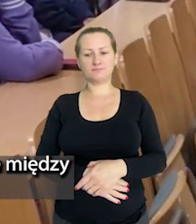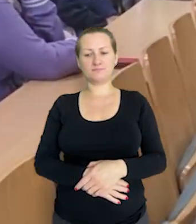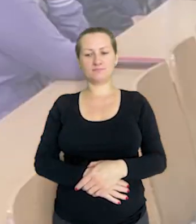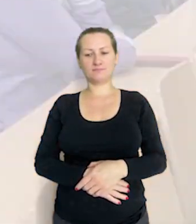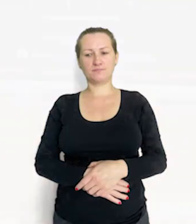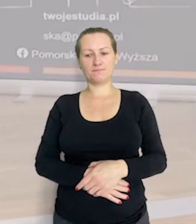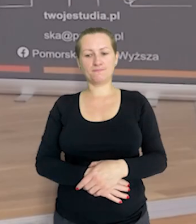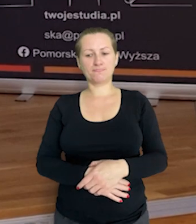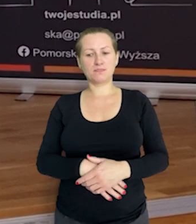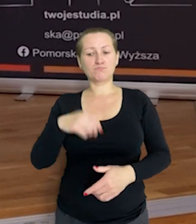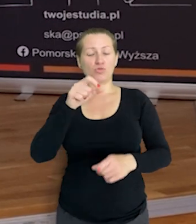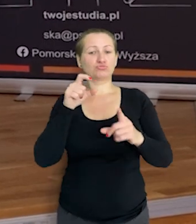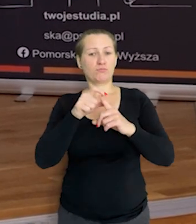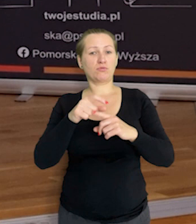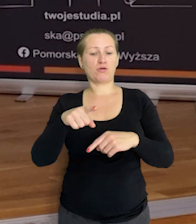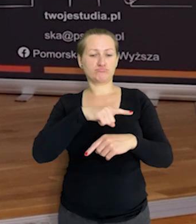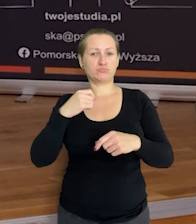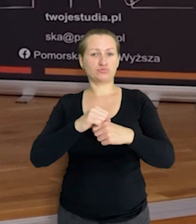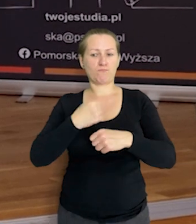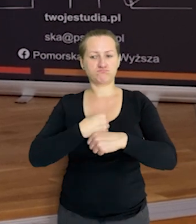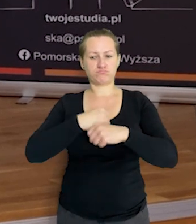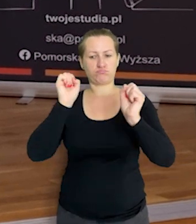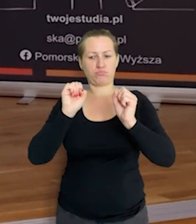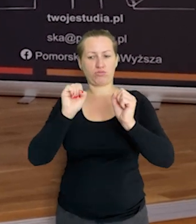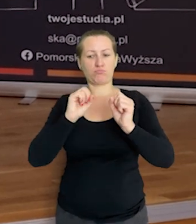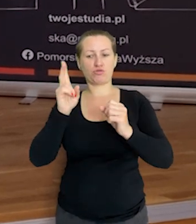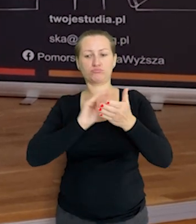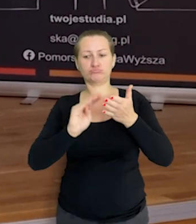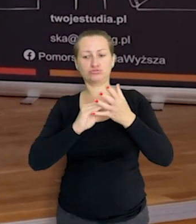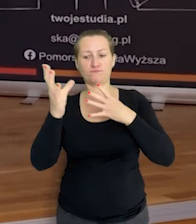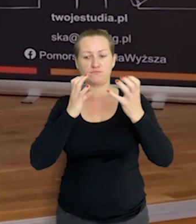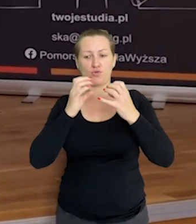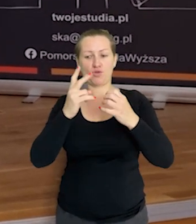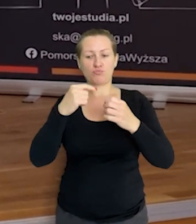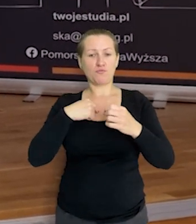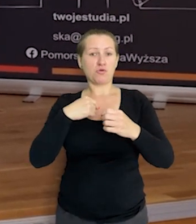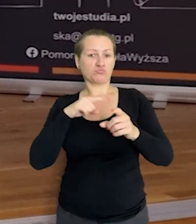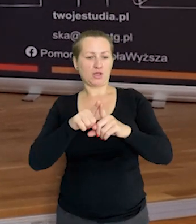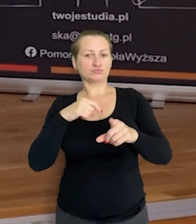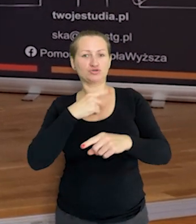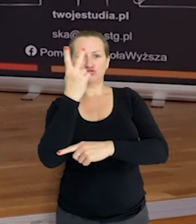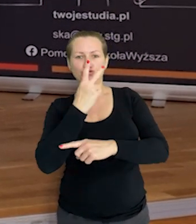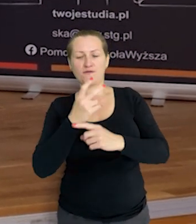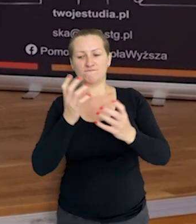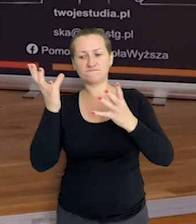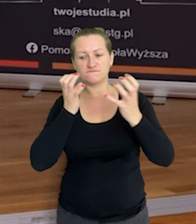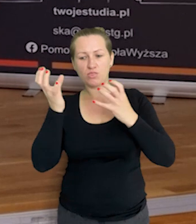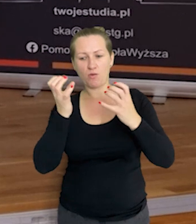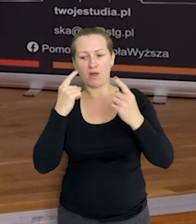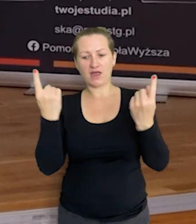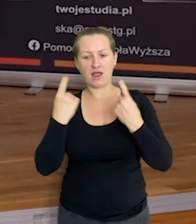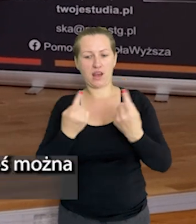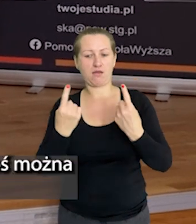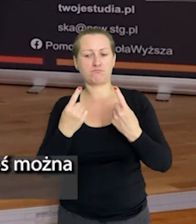komentującego. Tymi słowami jesteśmy bombardowani dookoła. Ktoś do nas pisze wiadomość, ktoś do nas mówi, czytamy